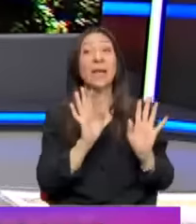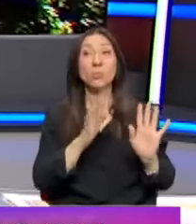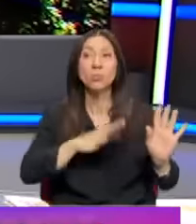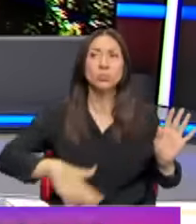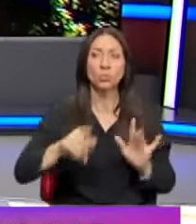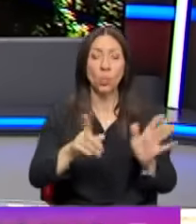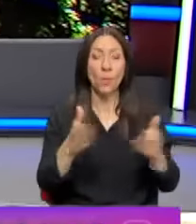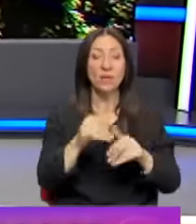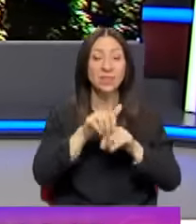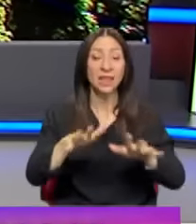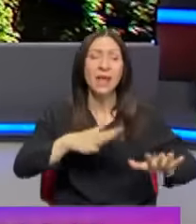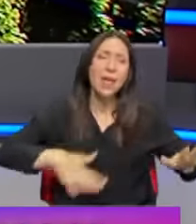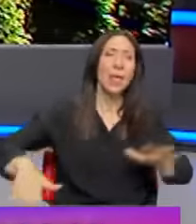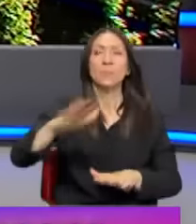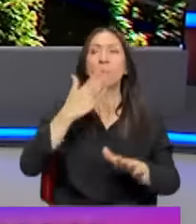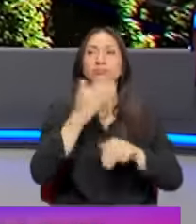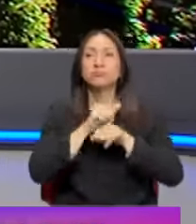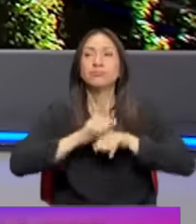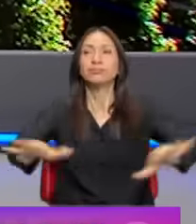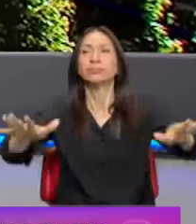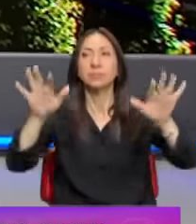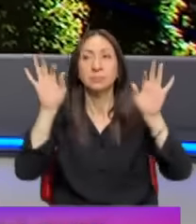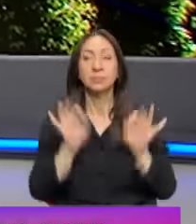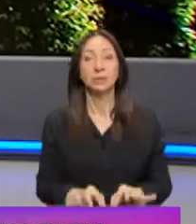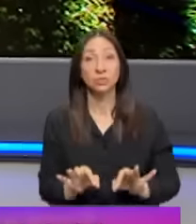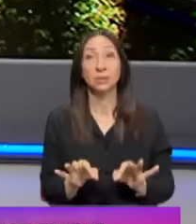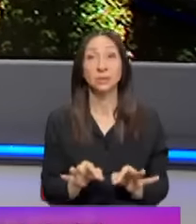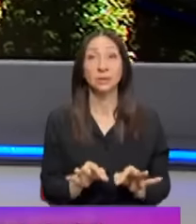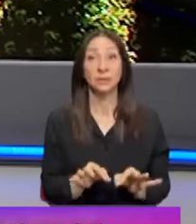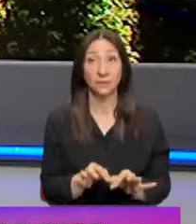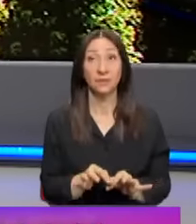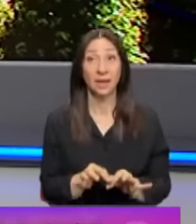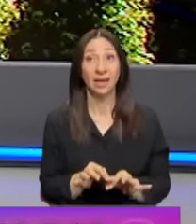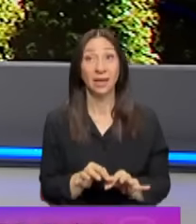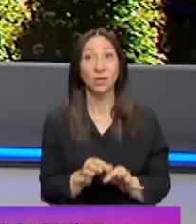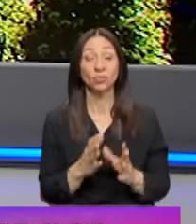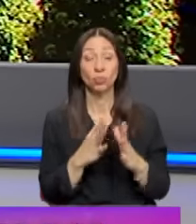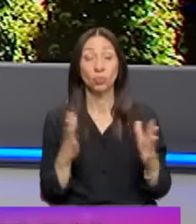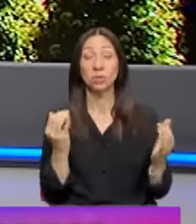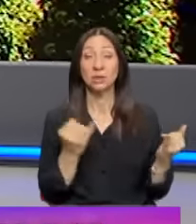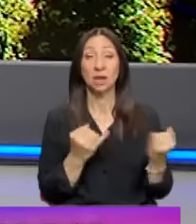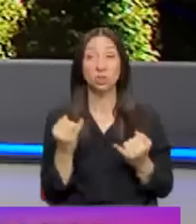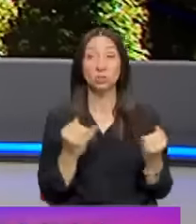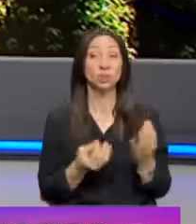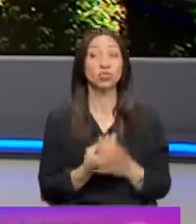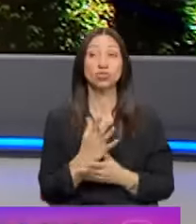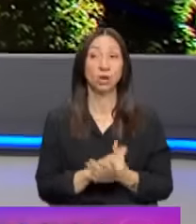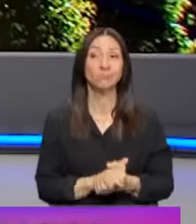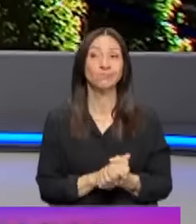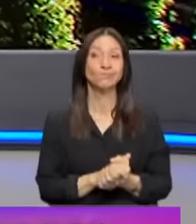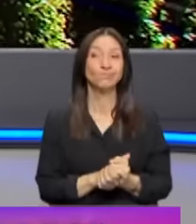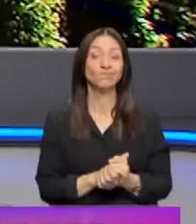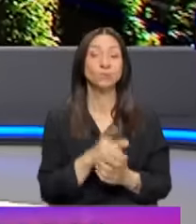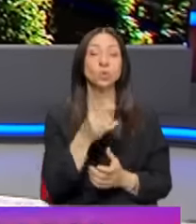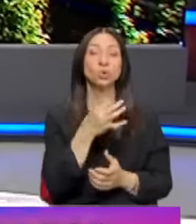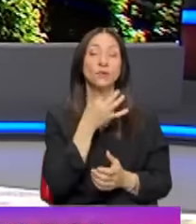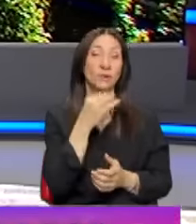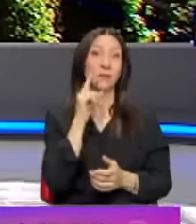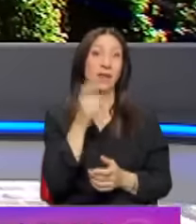bu müfredatı direkt yürürlüğe koyacaklar. Ve uygulamada büyük tartışmalar çıkacak. Bunun